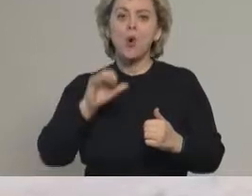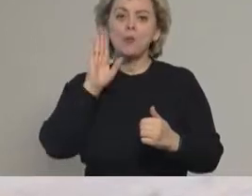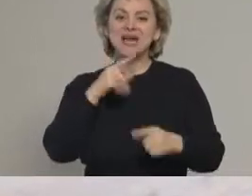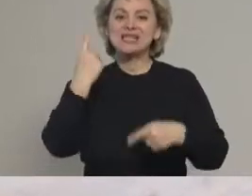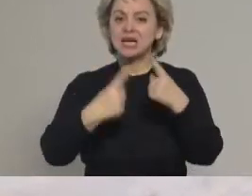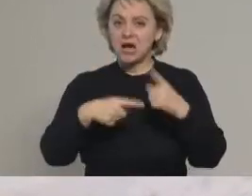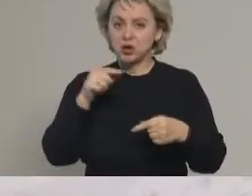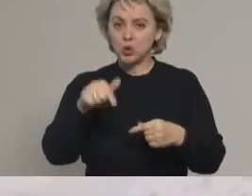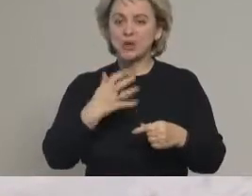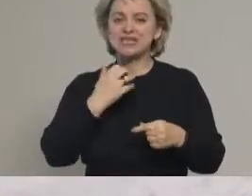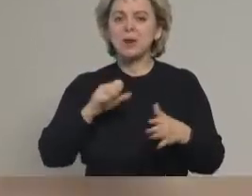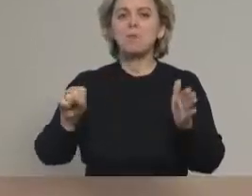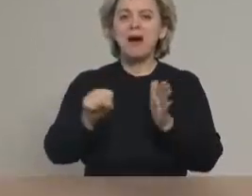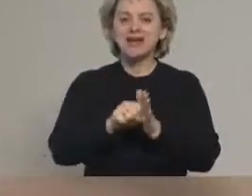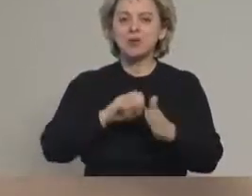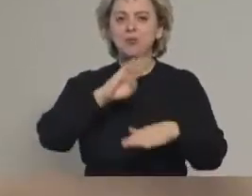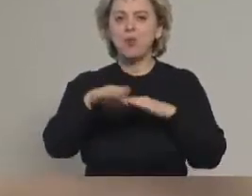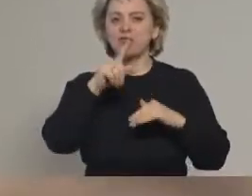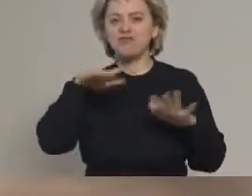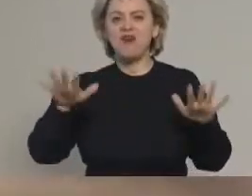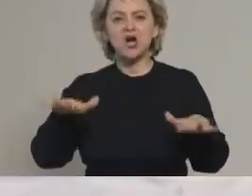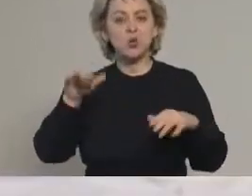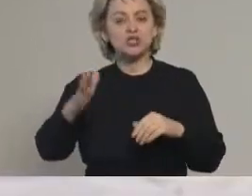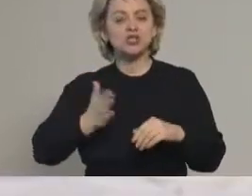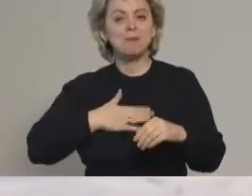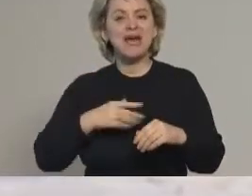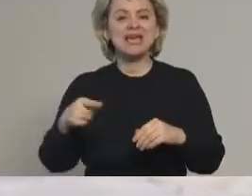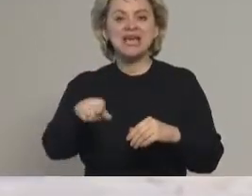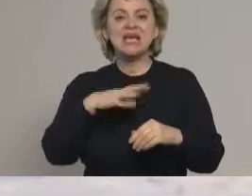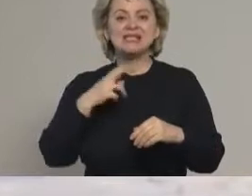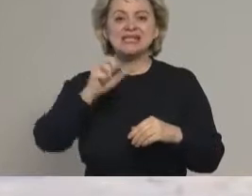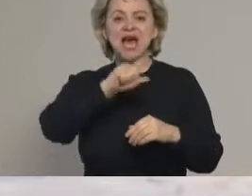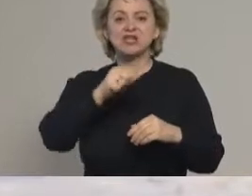дед, погиб под Воронежем. Мои дядьки двоюродные.